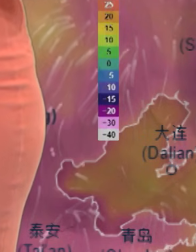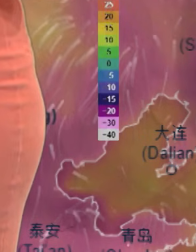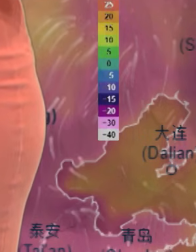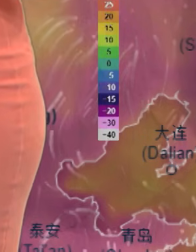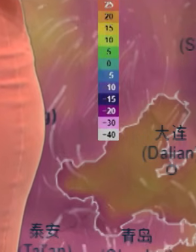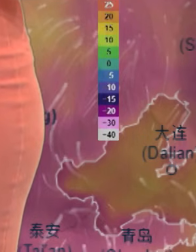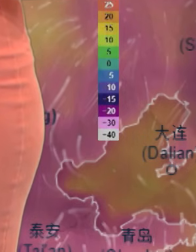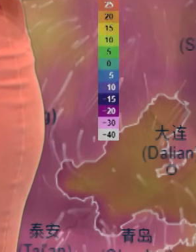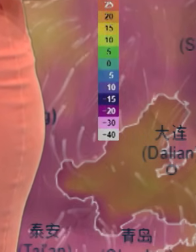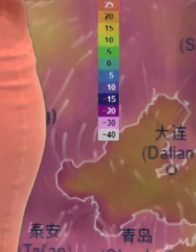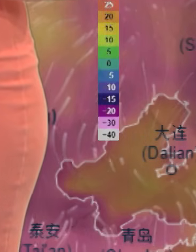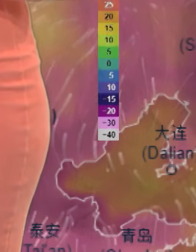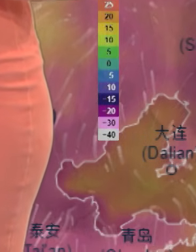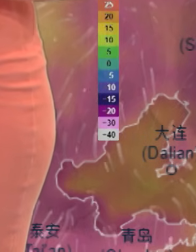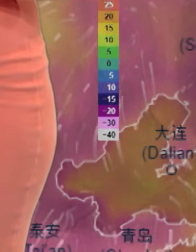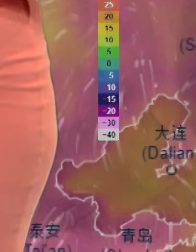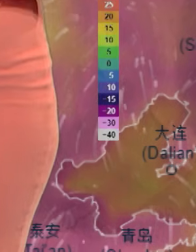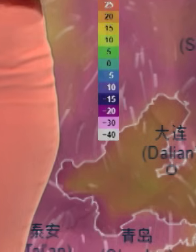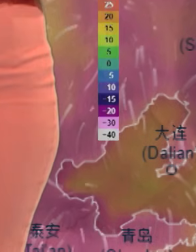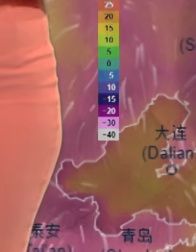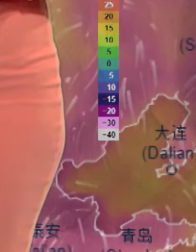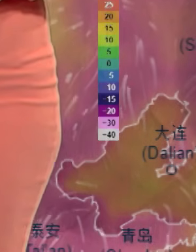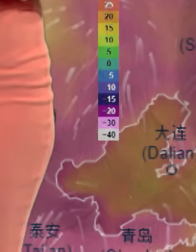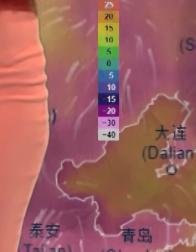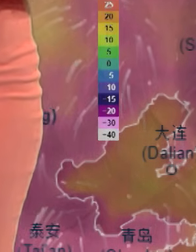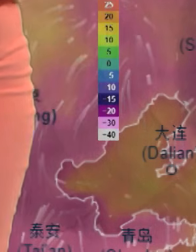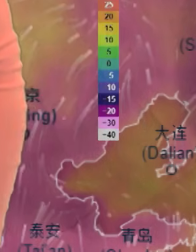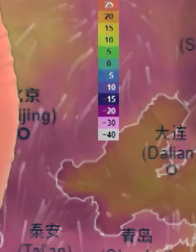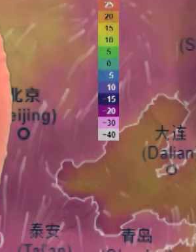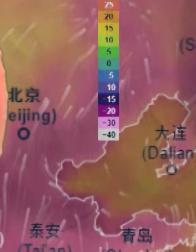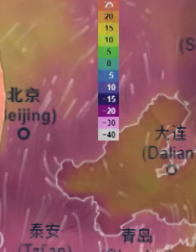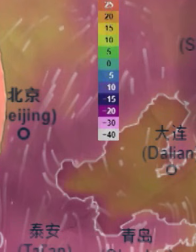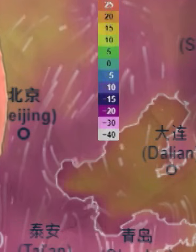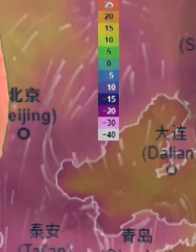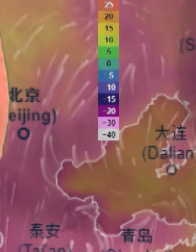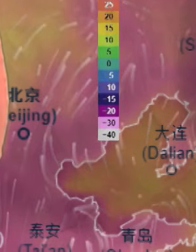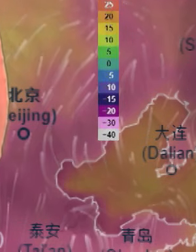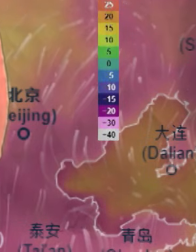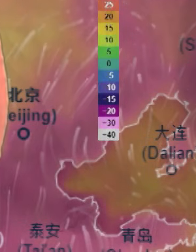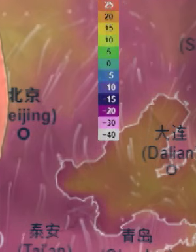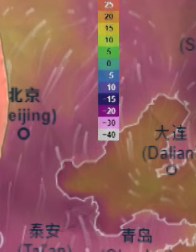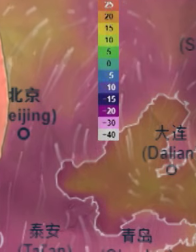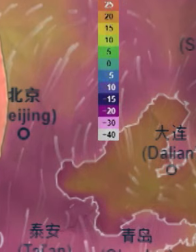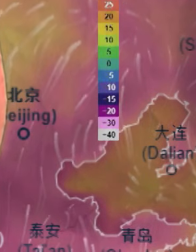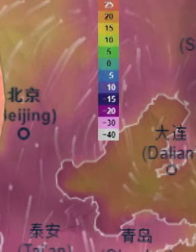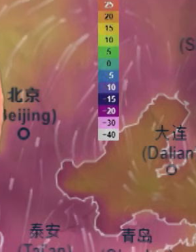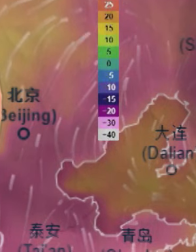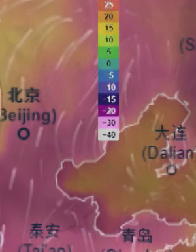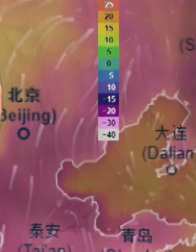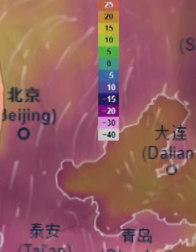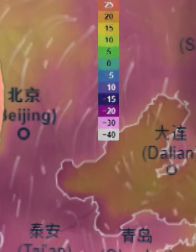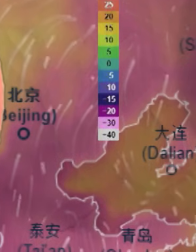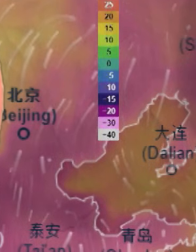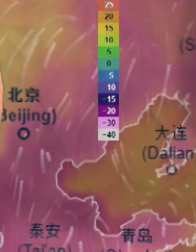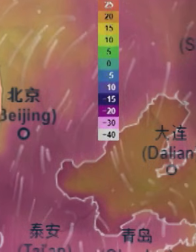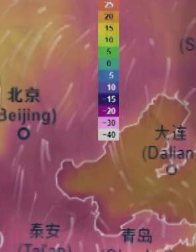шөнөө 13-18, өдөртөө 25-30 хэм дулаан байна. Өргөжлөлөн зүгт та бүхэн дэлгэцэнд гарах нийт нутгийн ойрын 5 хоногийн